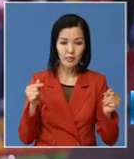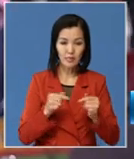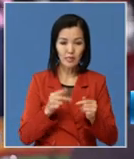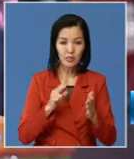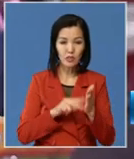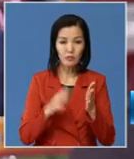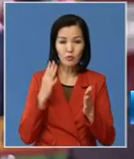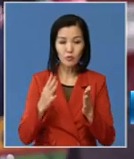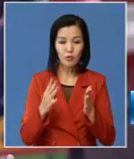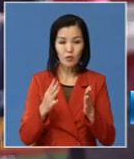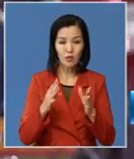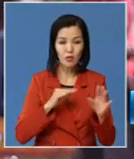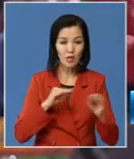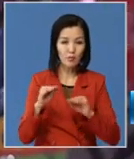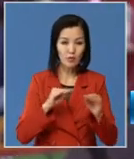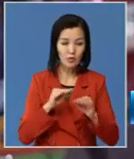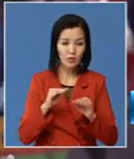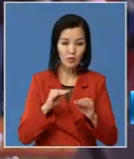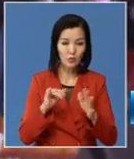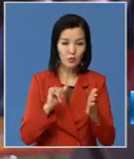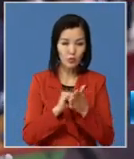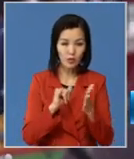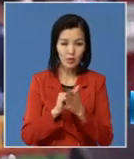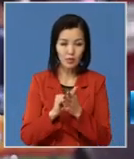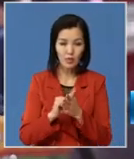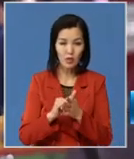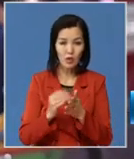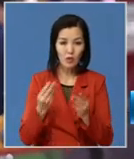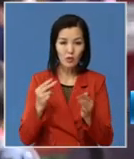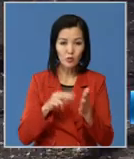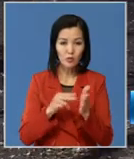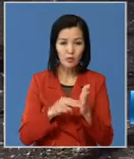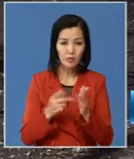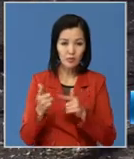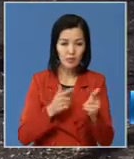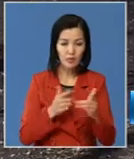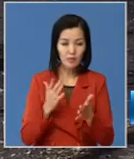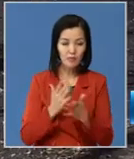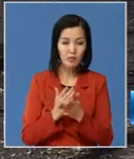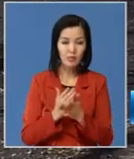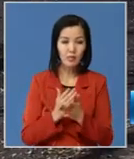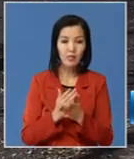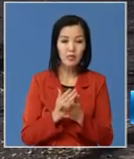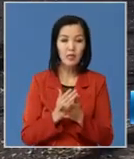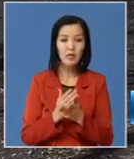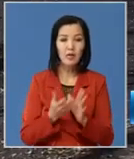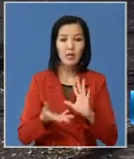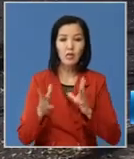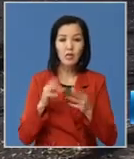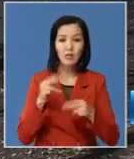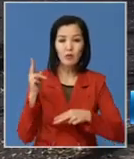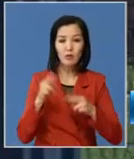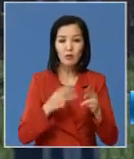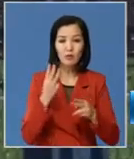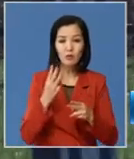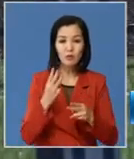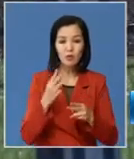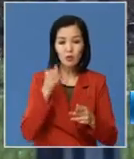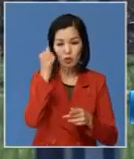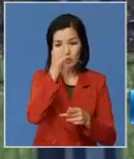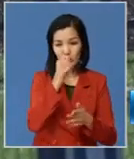негізгі азаматтық міндетіміз деп білеміз. Имамдар мұндай қайырымдылық шараларын тұрақты түрде ұйымдастырылып келеді. Күзде мектеп оқушыларына